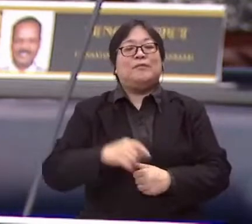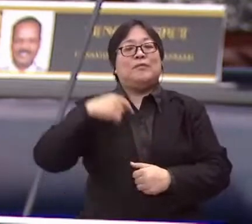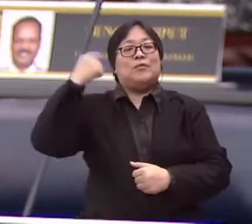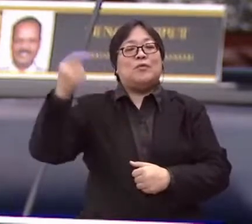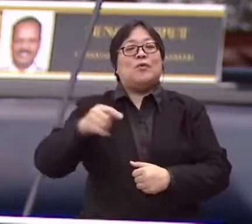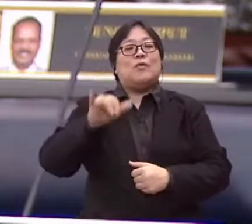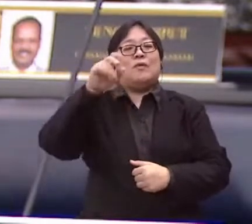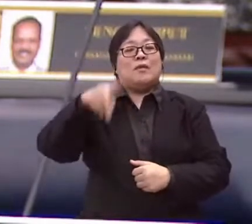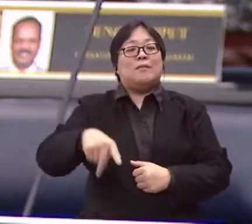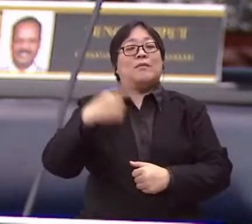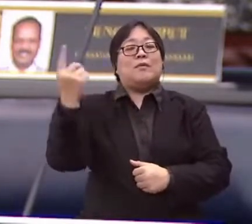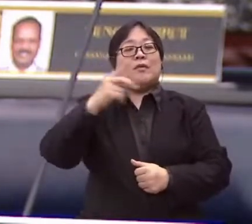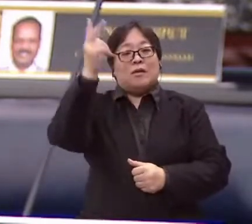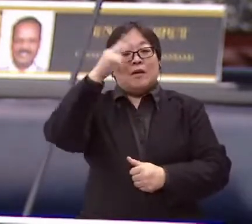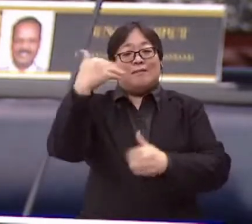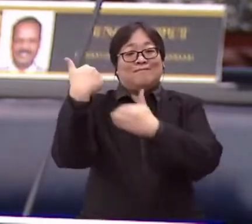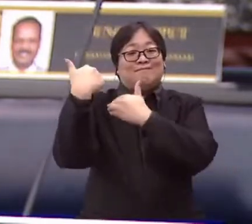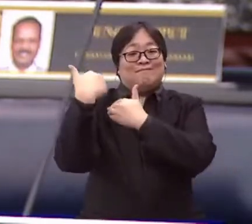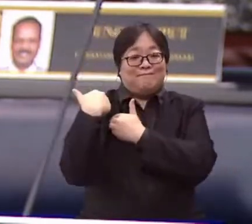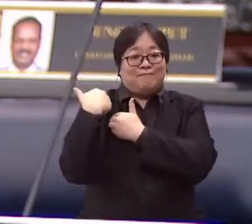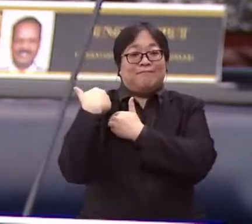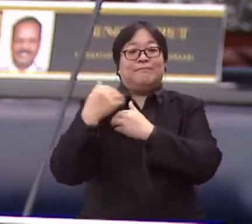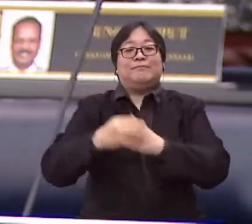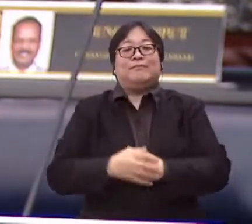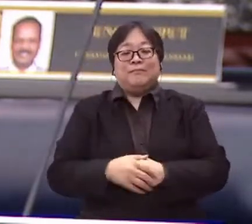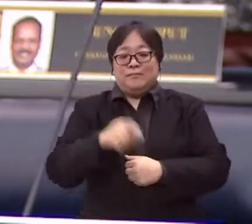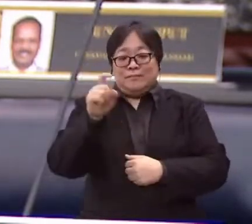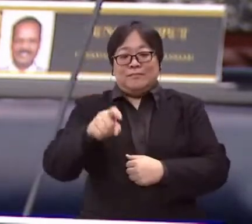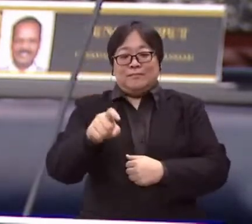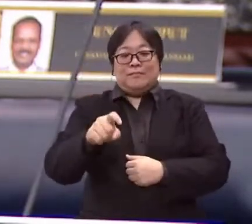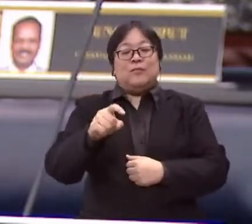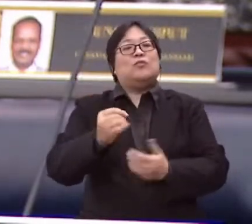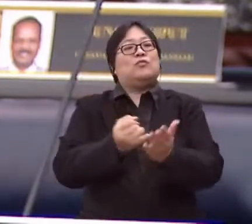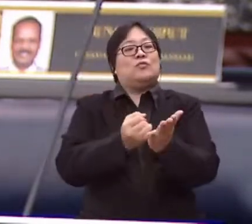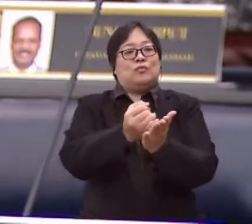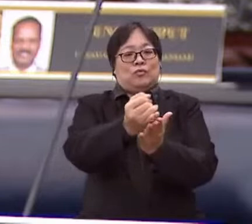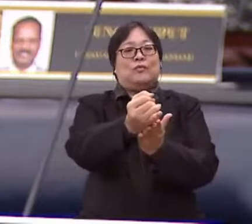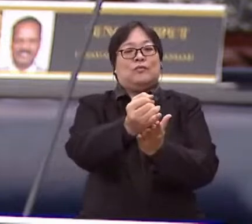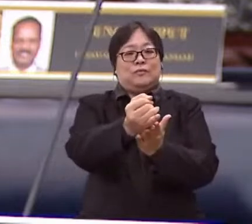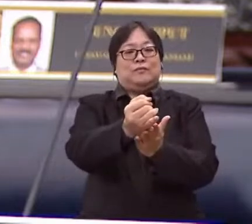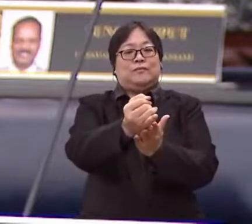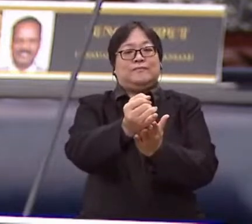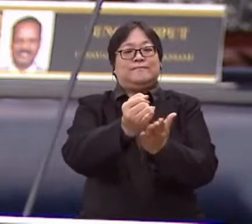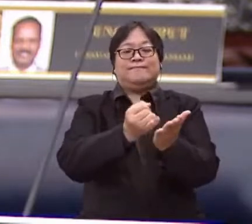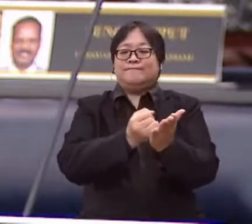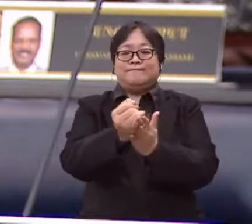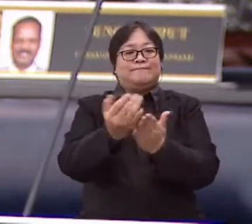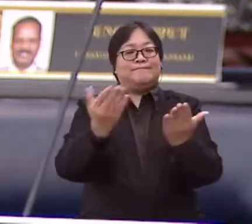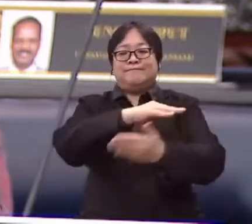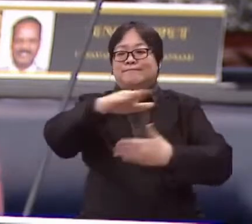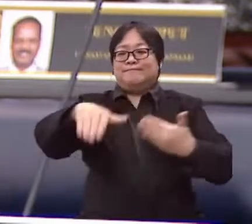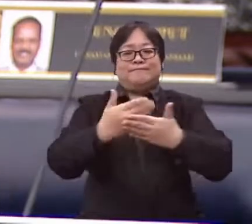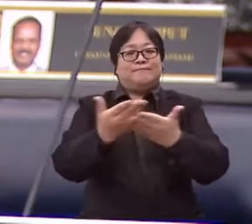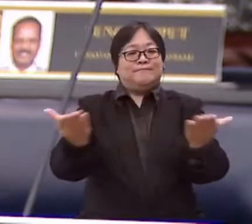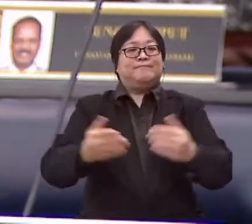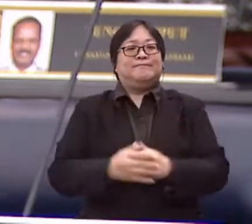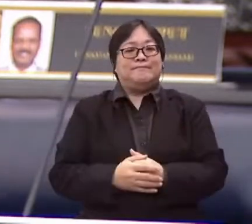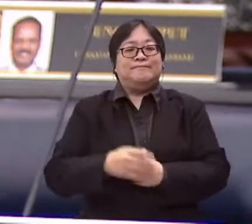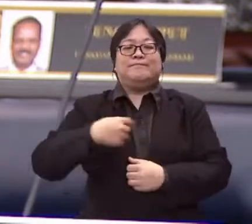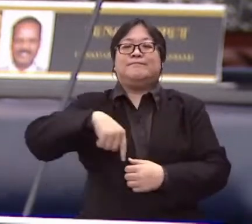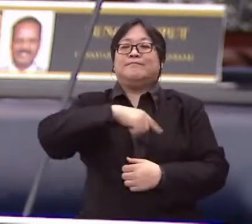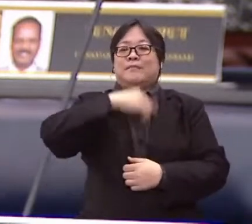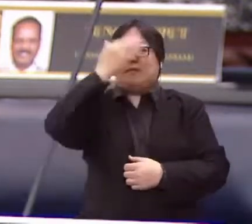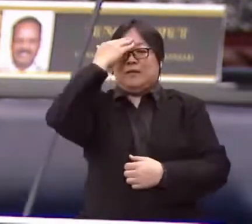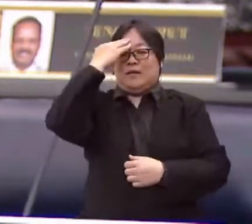Sebuah kerajaan yang bertanggung jawab perlu bersikap jujur dan tulus kepada semua kita tahu